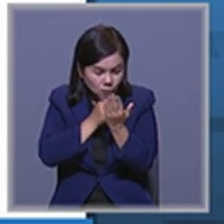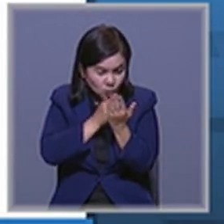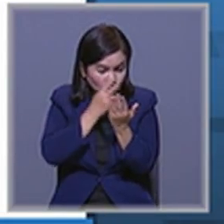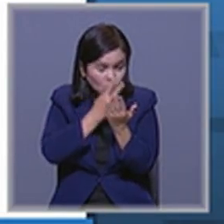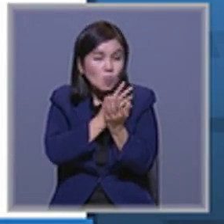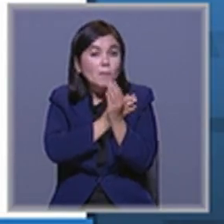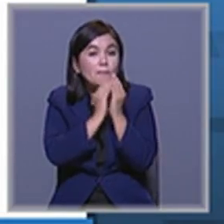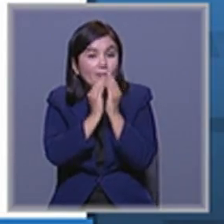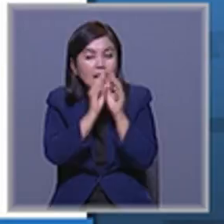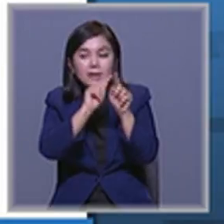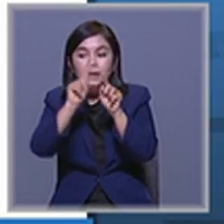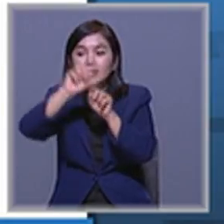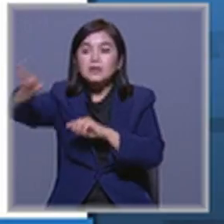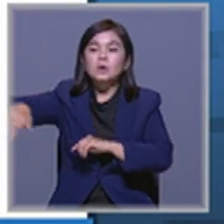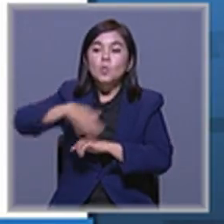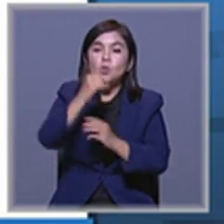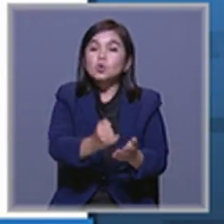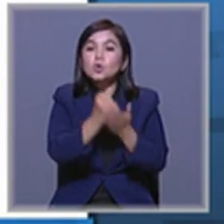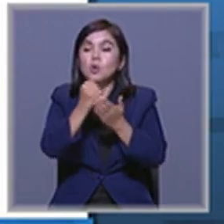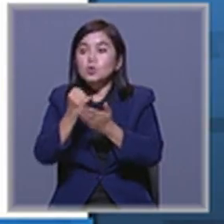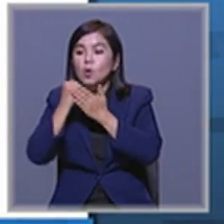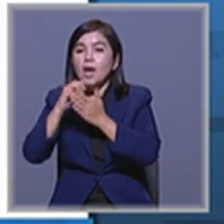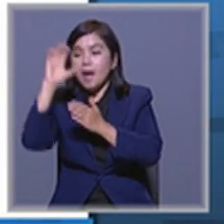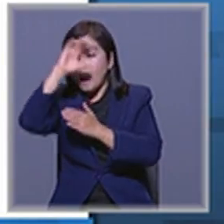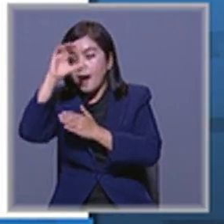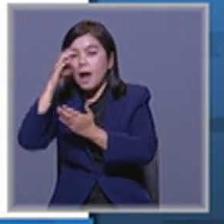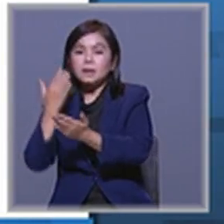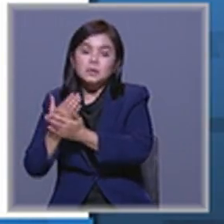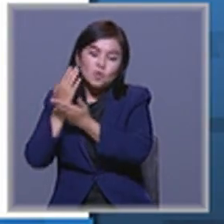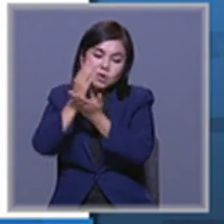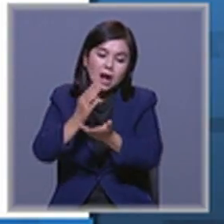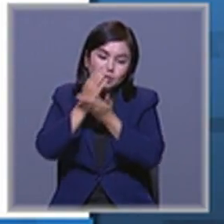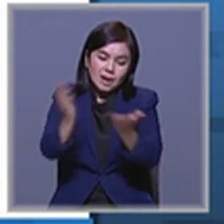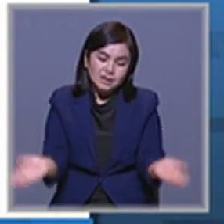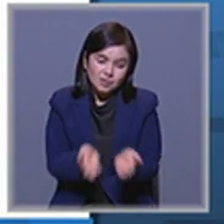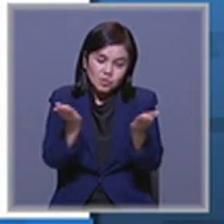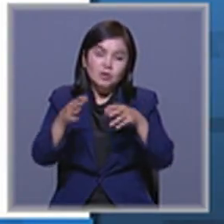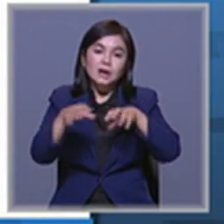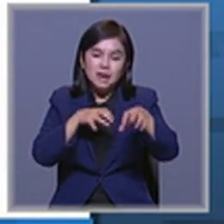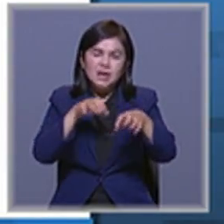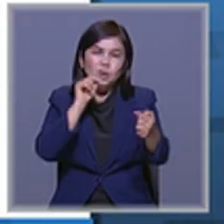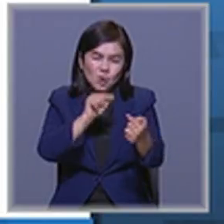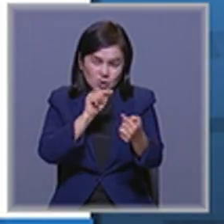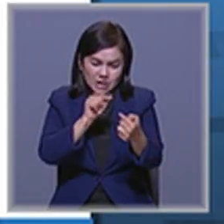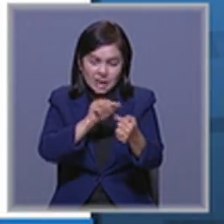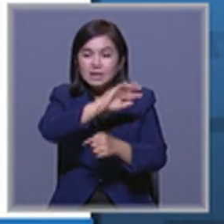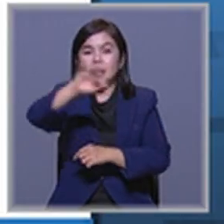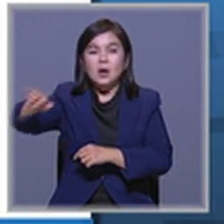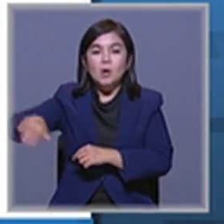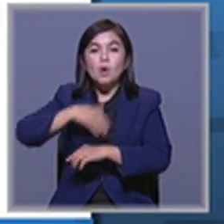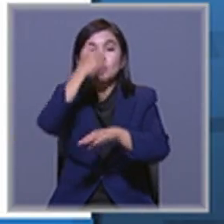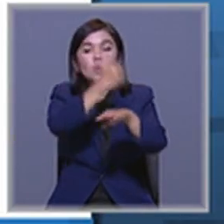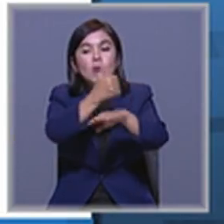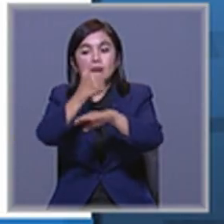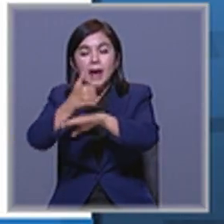น่วยงานภายใต้สังกัดเนี่ยไปช่วยกันหาการสนับสนุนมา ครับ นะฮะไอ้ตรงนี้แหละครับหน่วยงานหัวหน้าหน่วยงาน